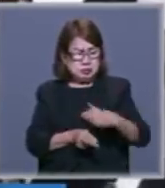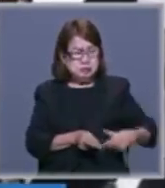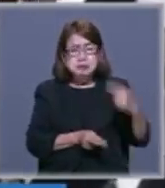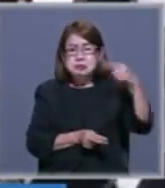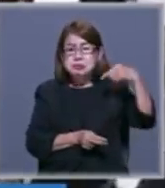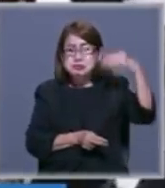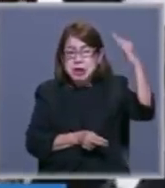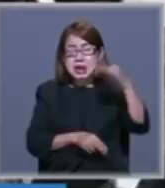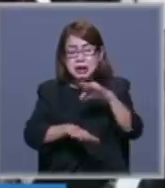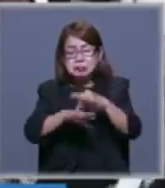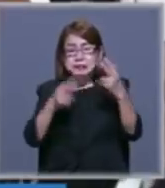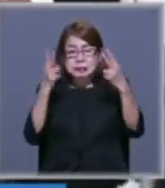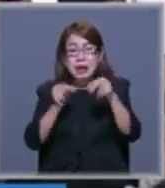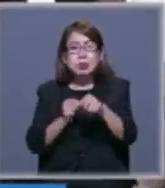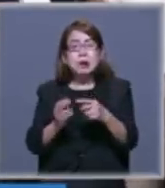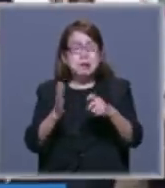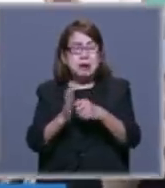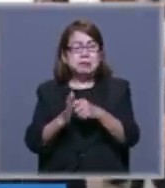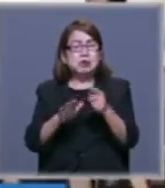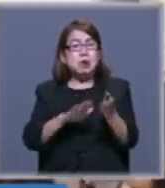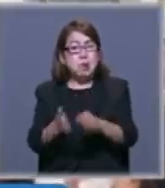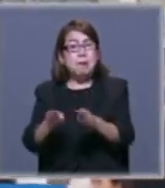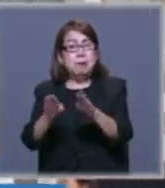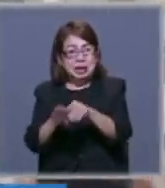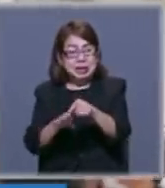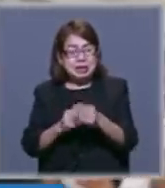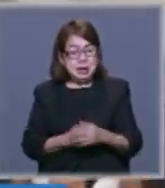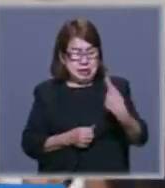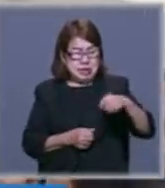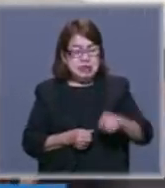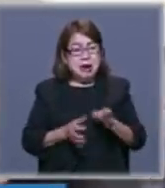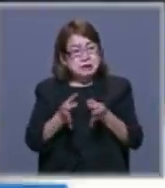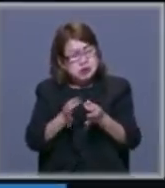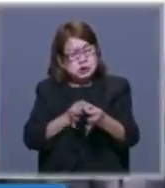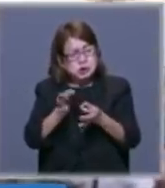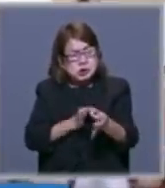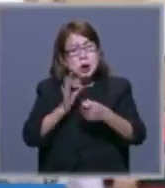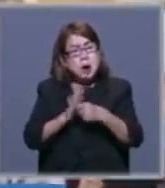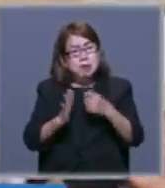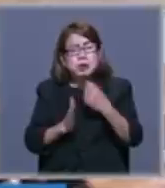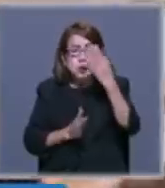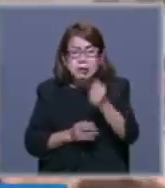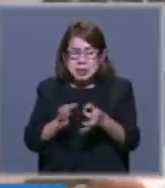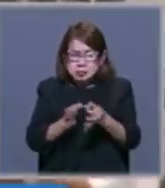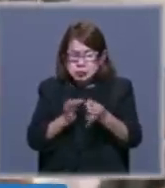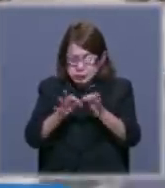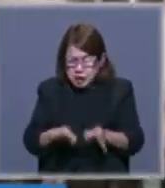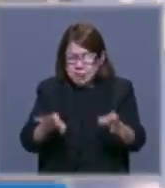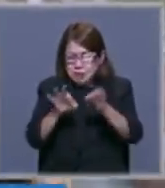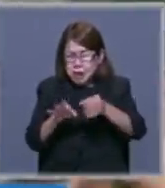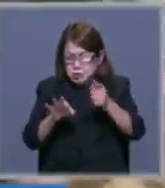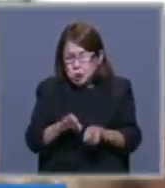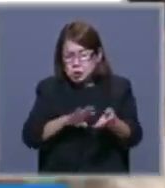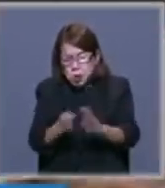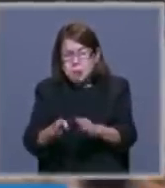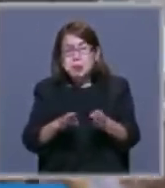กนั้นซึ่งเป็นเหตุในการยุบพรรคนั้นศาลรัฐธรรมนูญใช้เหตุผลอย่างไรในการอธิบายความจำเป็นในการยุ